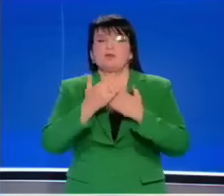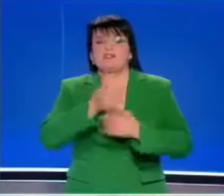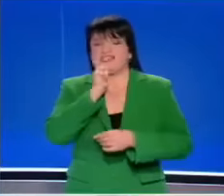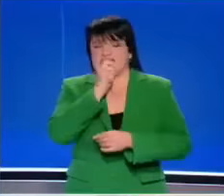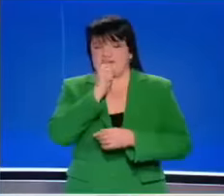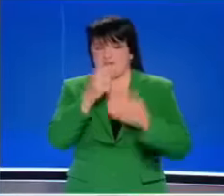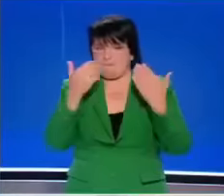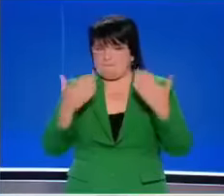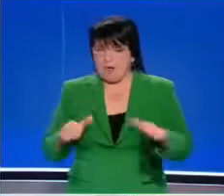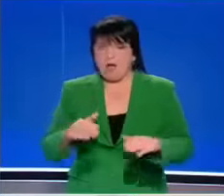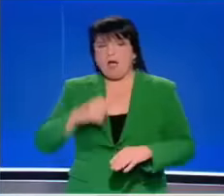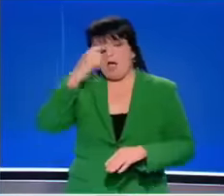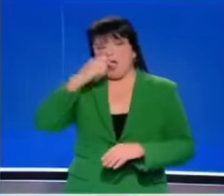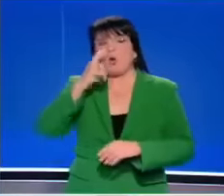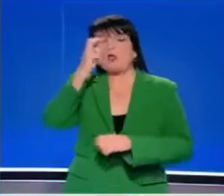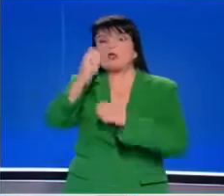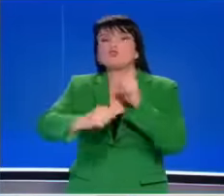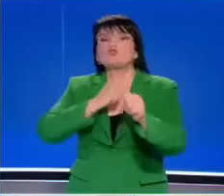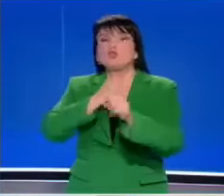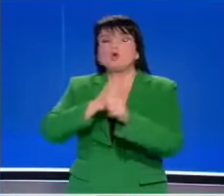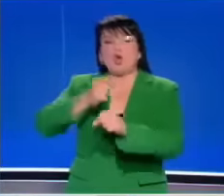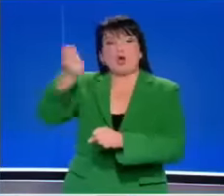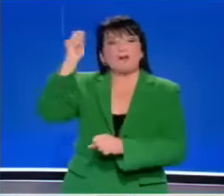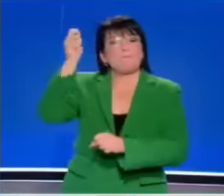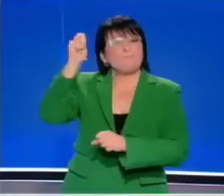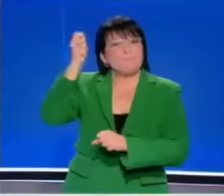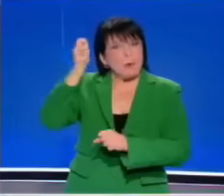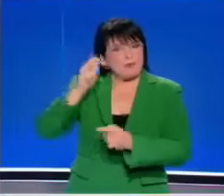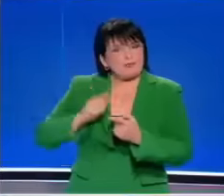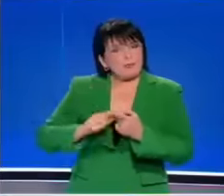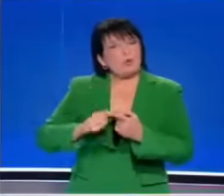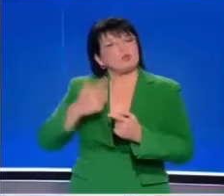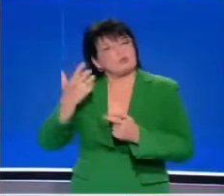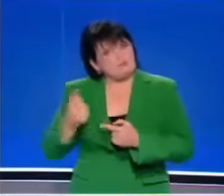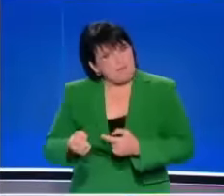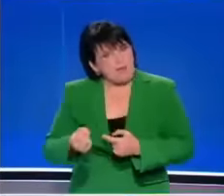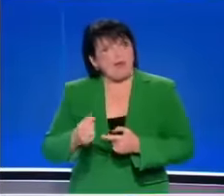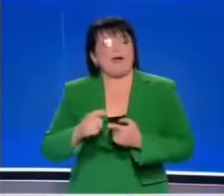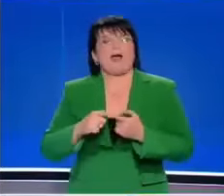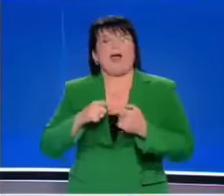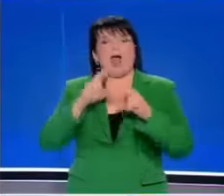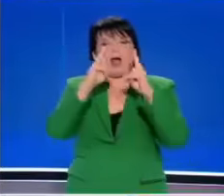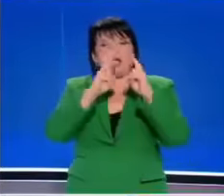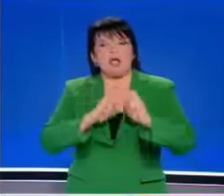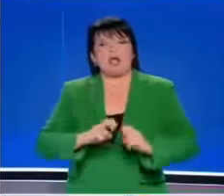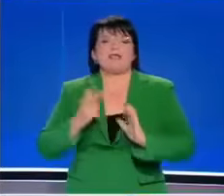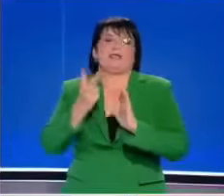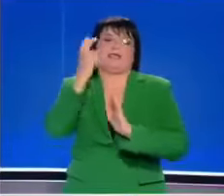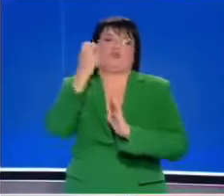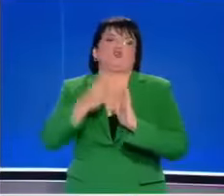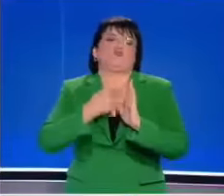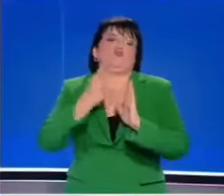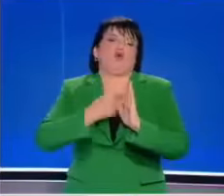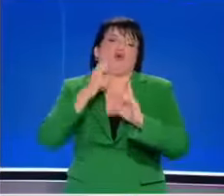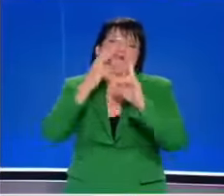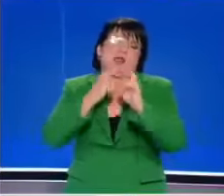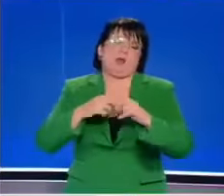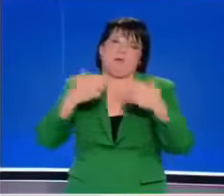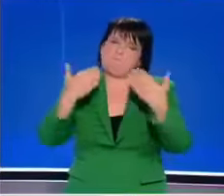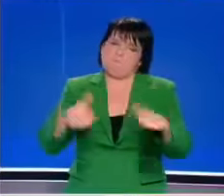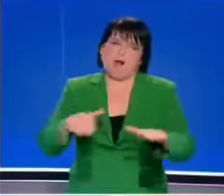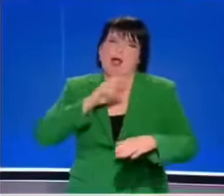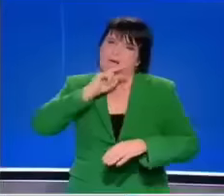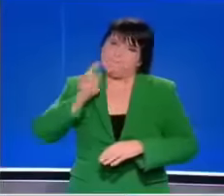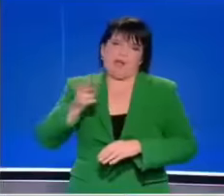έδωσε και είπε ότι εγώ είμαι 20 χρόνια βουλευτής και άρα το πόθεν έσχες μου έχει ελεγχθεί 20 φορές ξαφνικά βγαίνουν και ξαφνικά